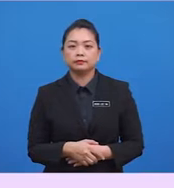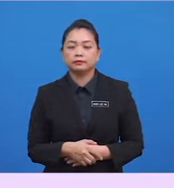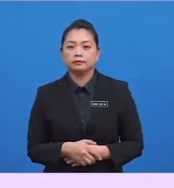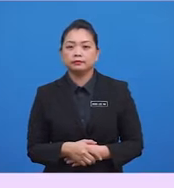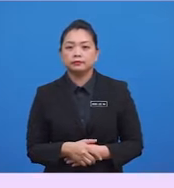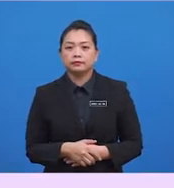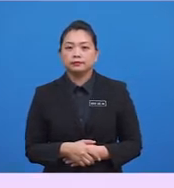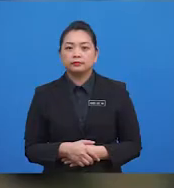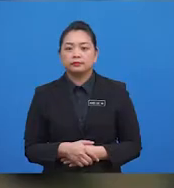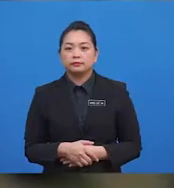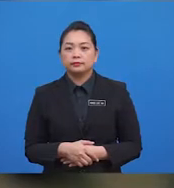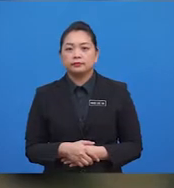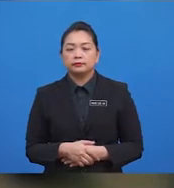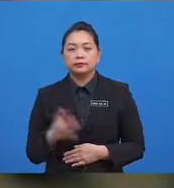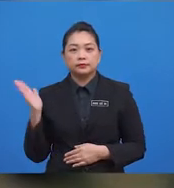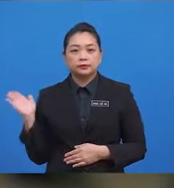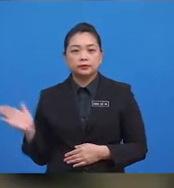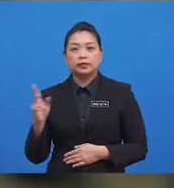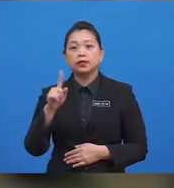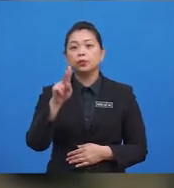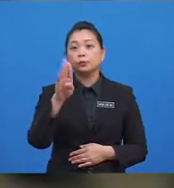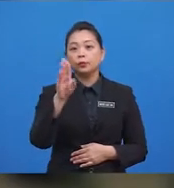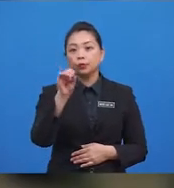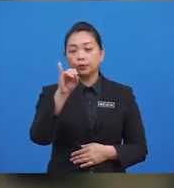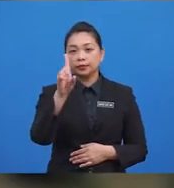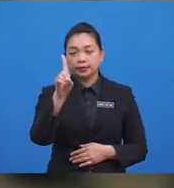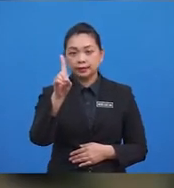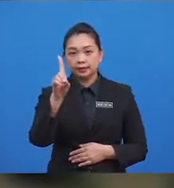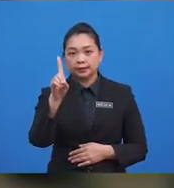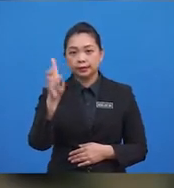bentangan bagi sebuah kuboid ini.